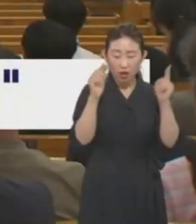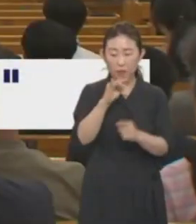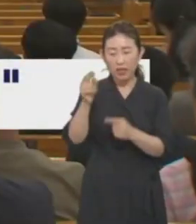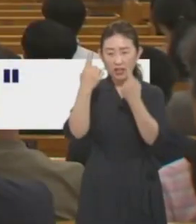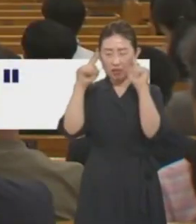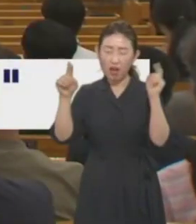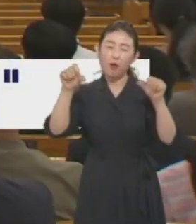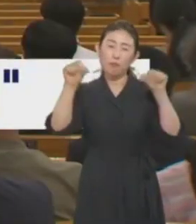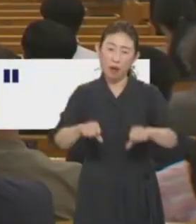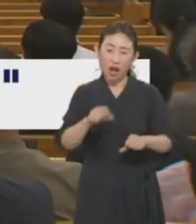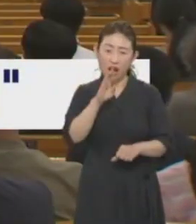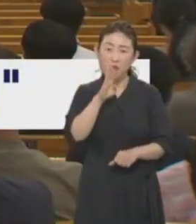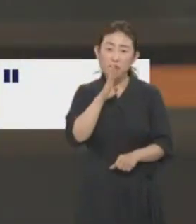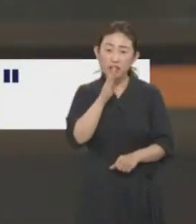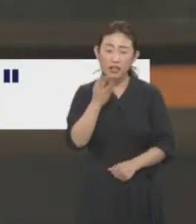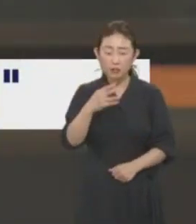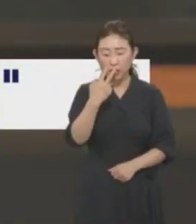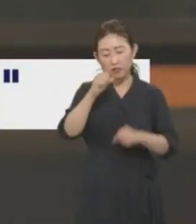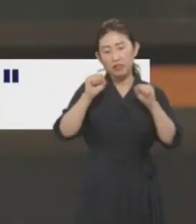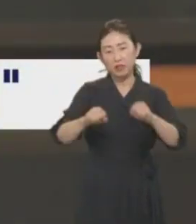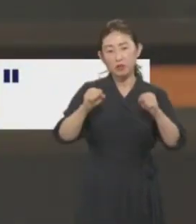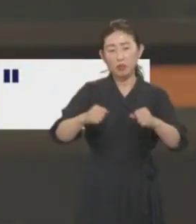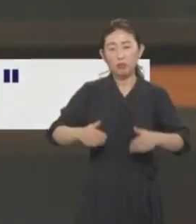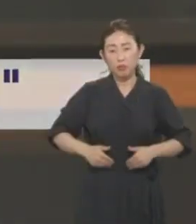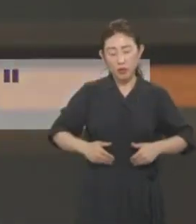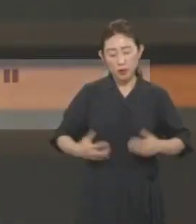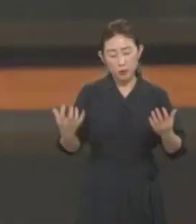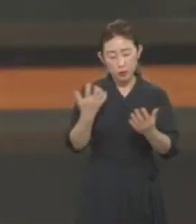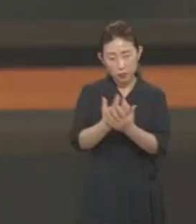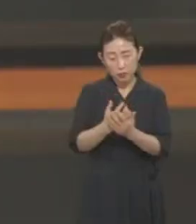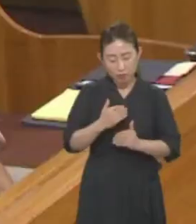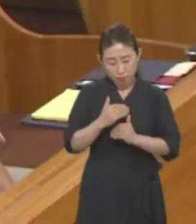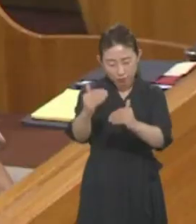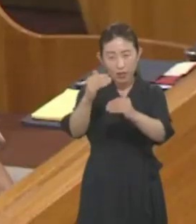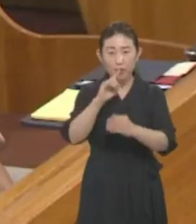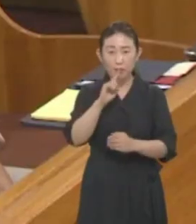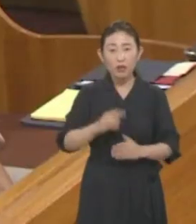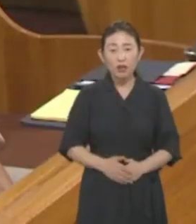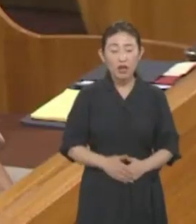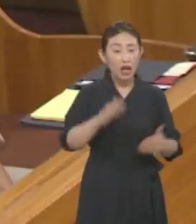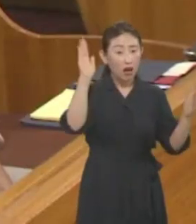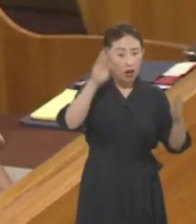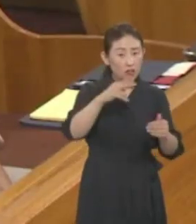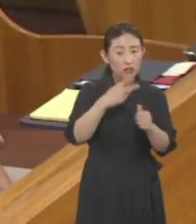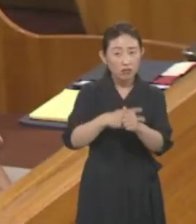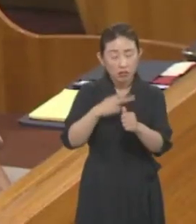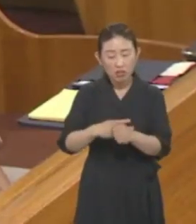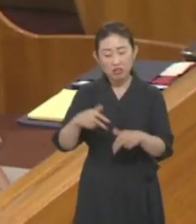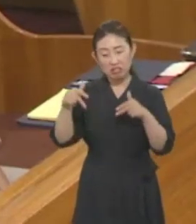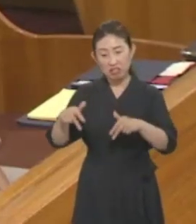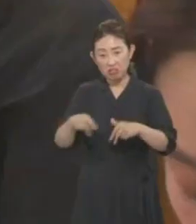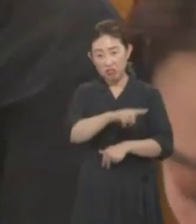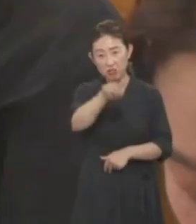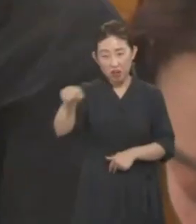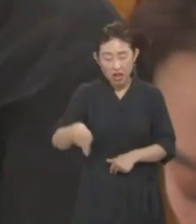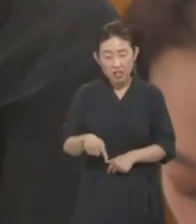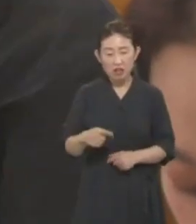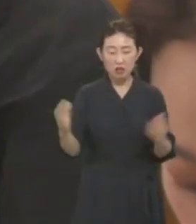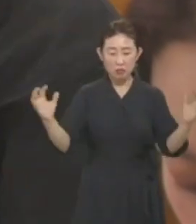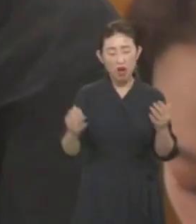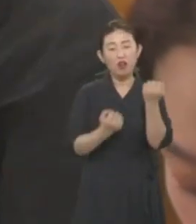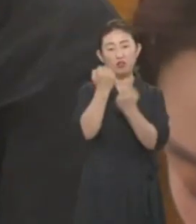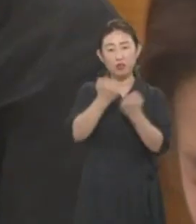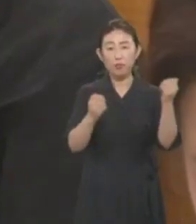통합과 혁신은 생존의 문제라며 통합 논의에 속도를 내고 있습니다. 학생과 교수, 교직원들을 대상으로 설명회를